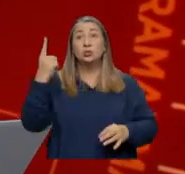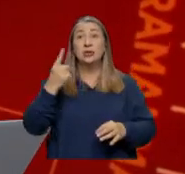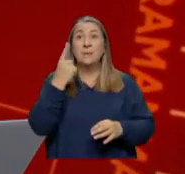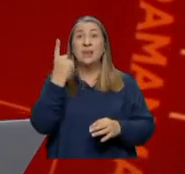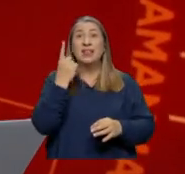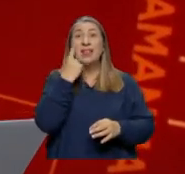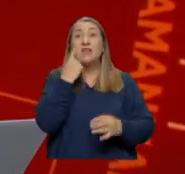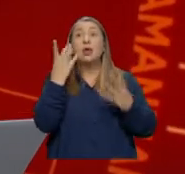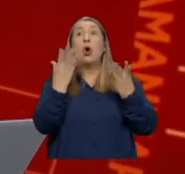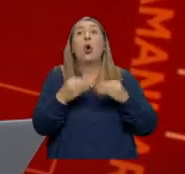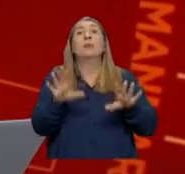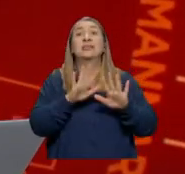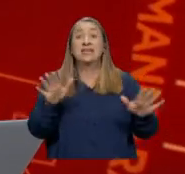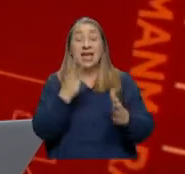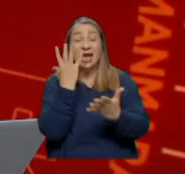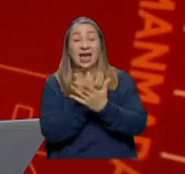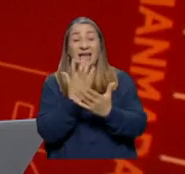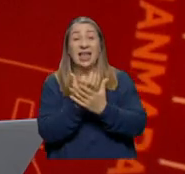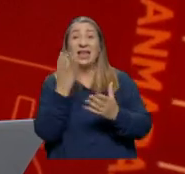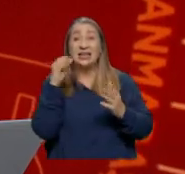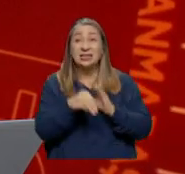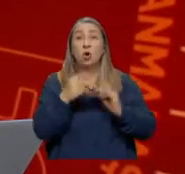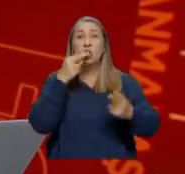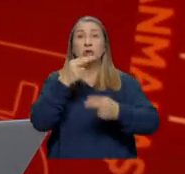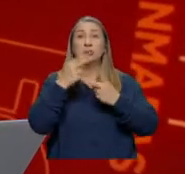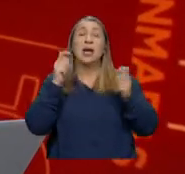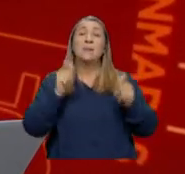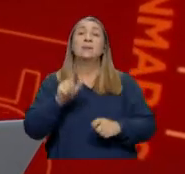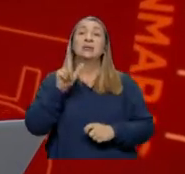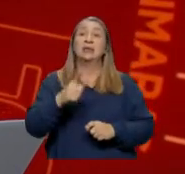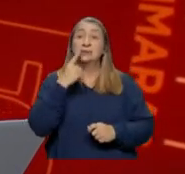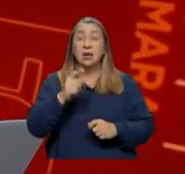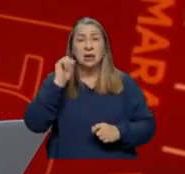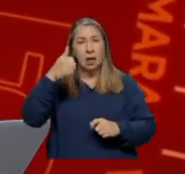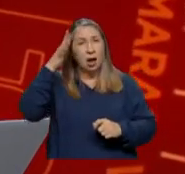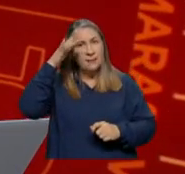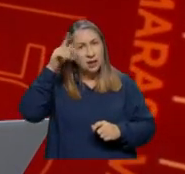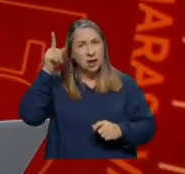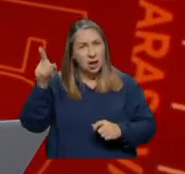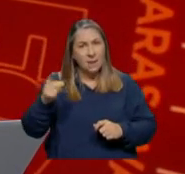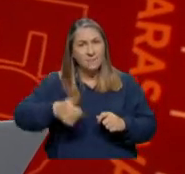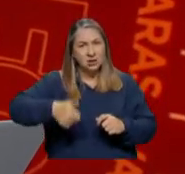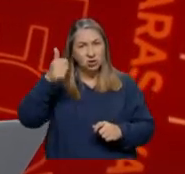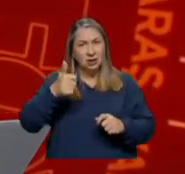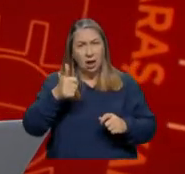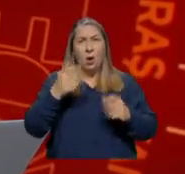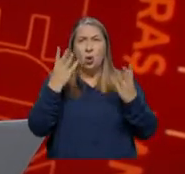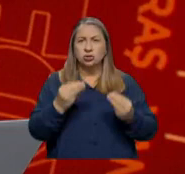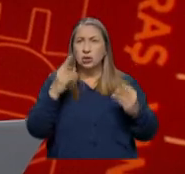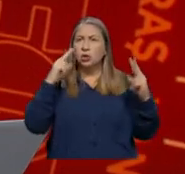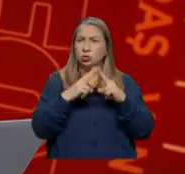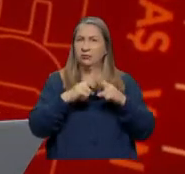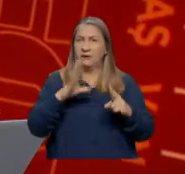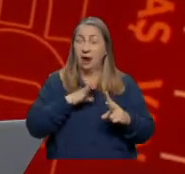diye bir devlet olmadığının kayıtlara geçici konuşmalar yapılmalı dedi Yarın Amerika Birleşik Devletleri başkanı ile dolası